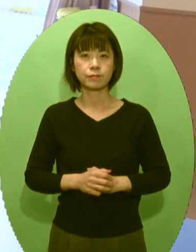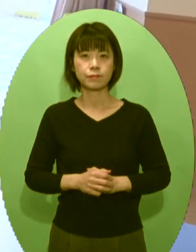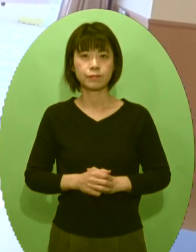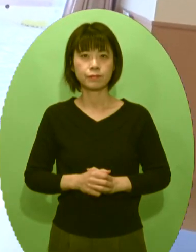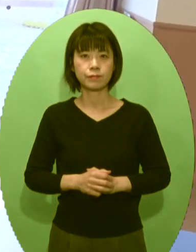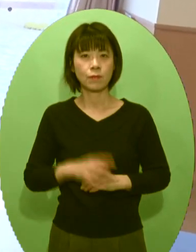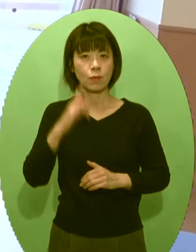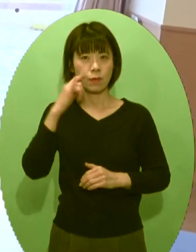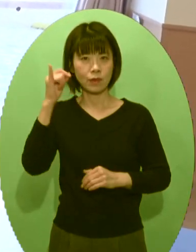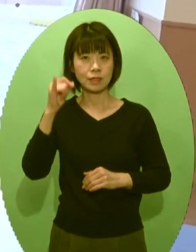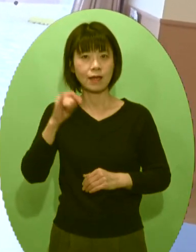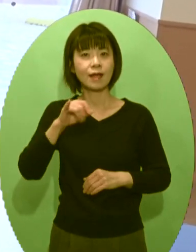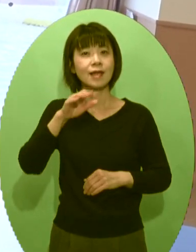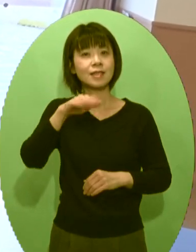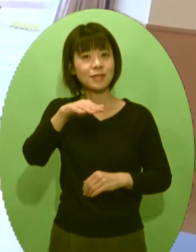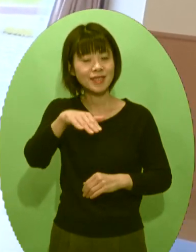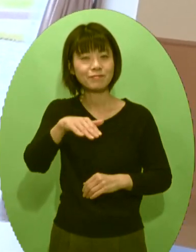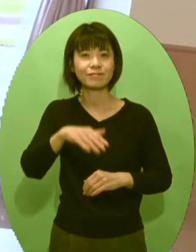キミちゃん